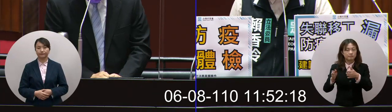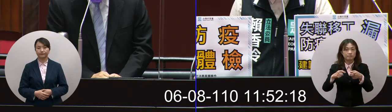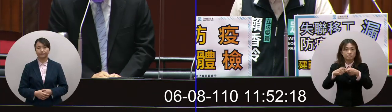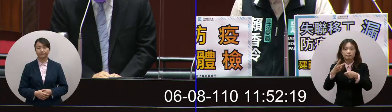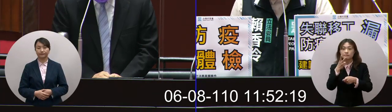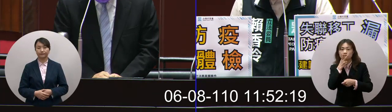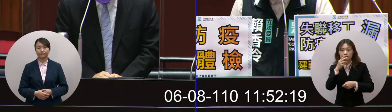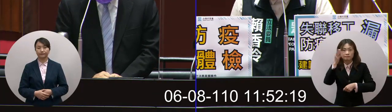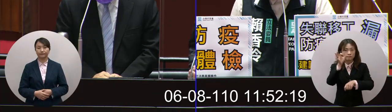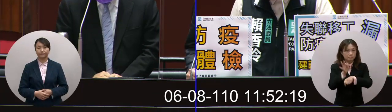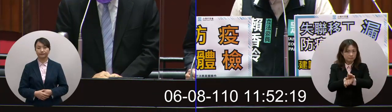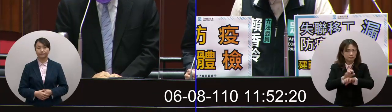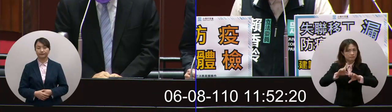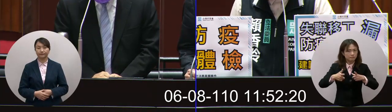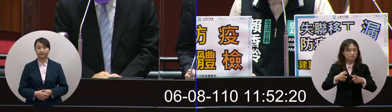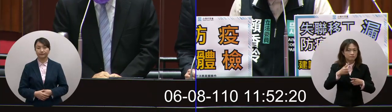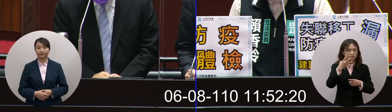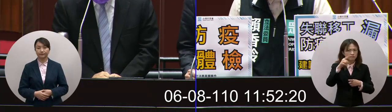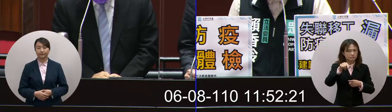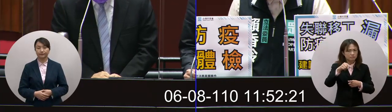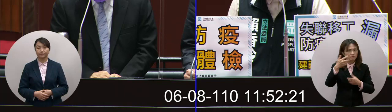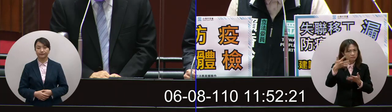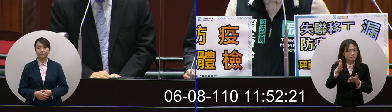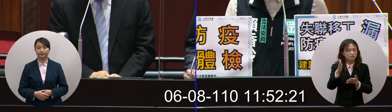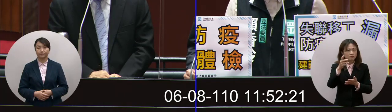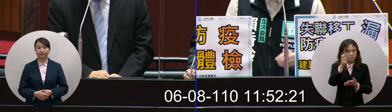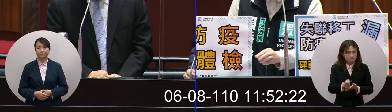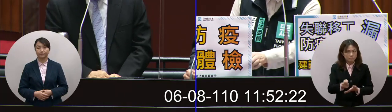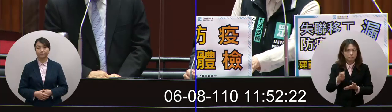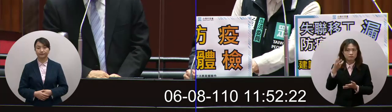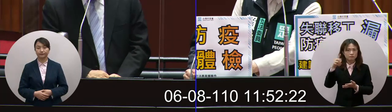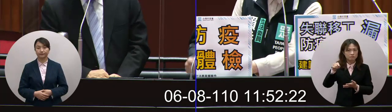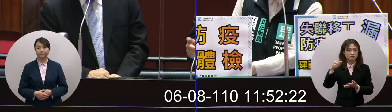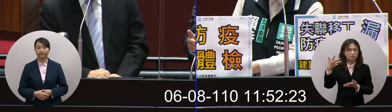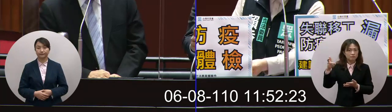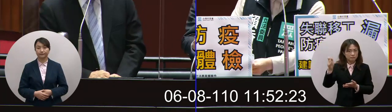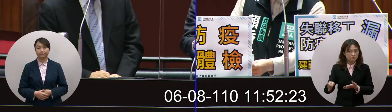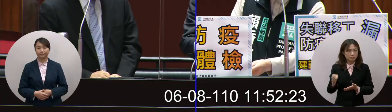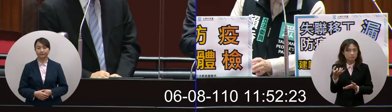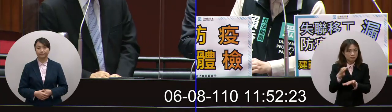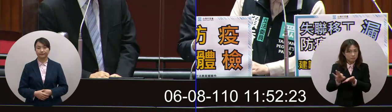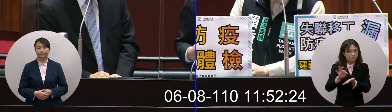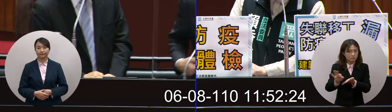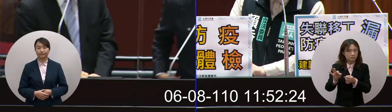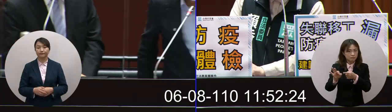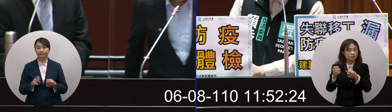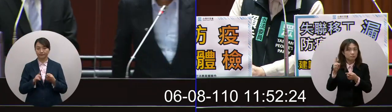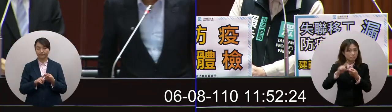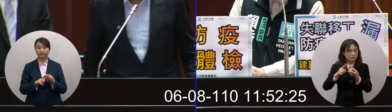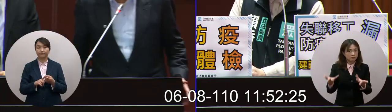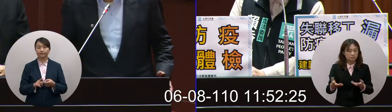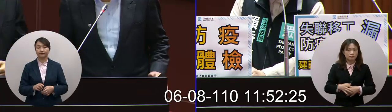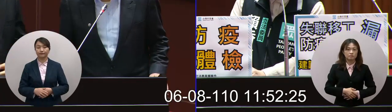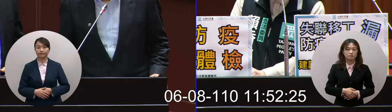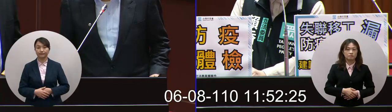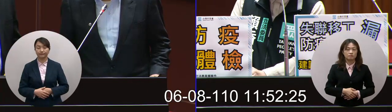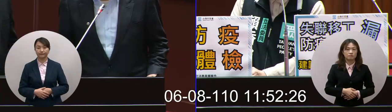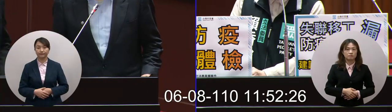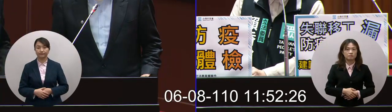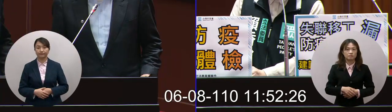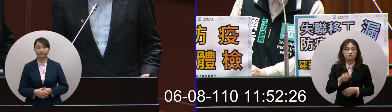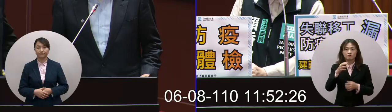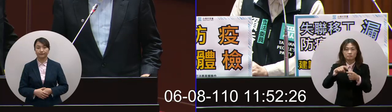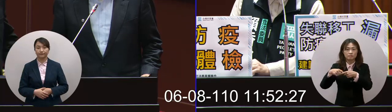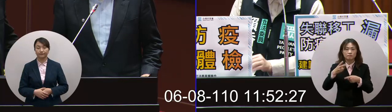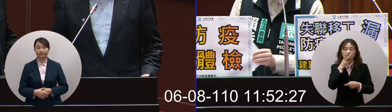付出4.多亿跟3点多亿的费用，这个正确吗，部长？ 哎，对，这个 高端给他4.7亿，联